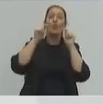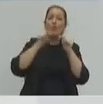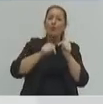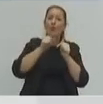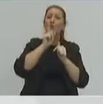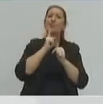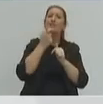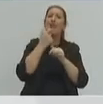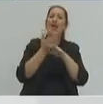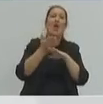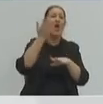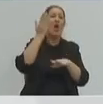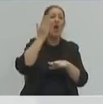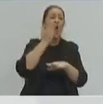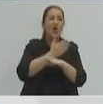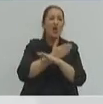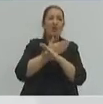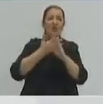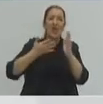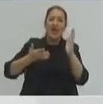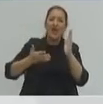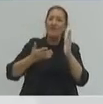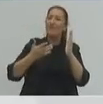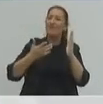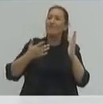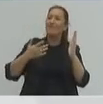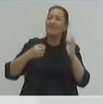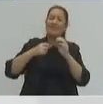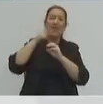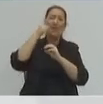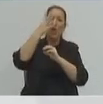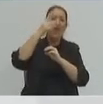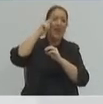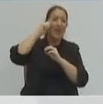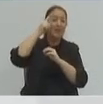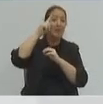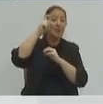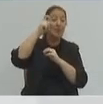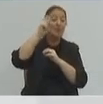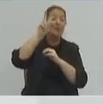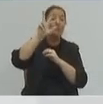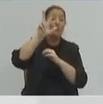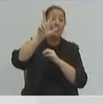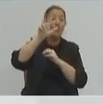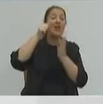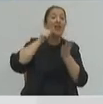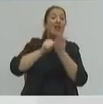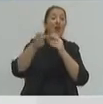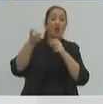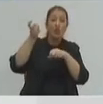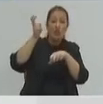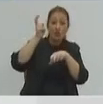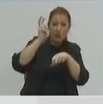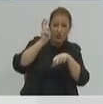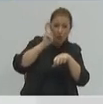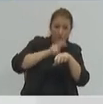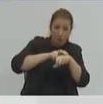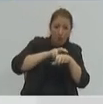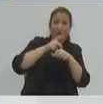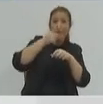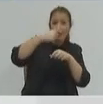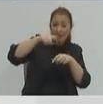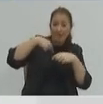önce işgal edilen İstanbul'umuz 4 Ekim 1923 tarihinde düşman işgalinden